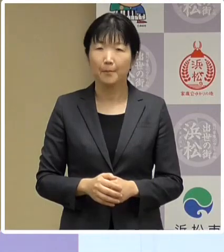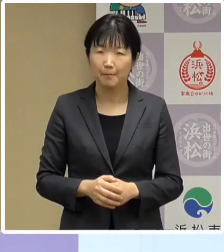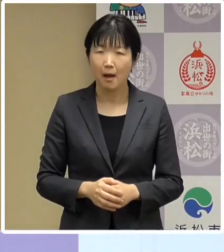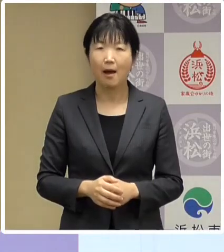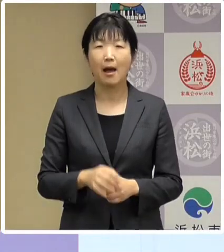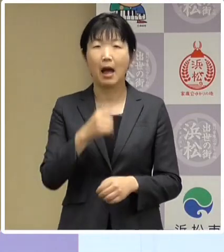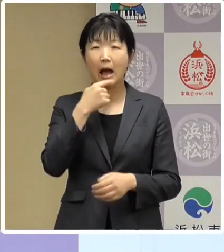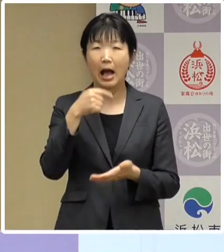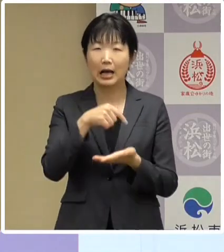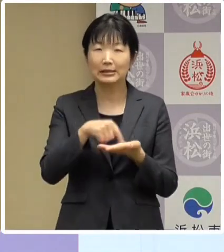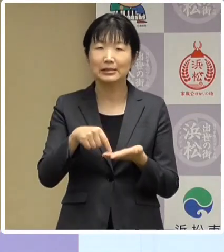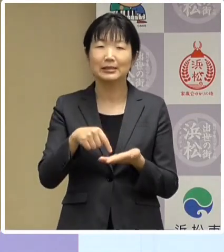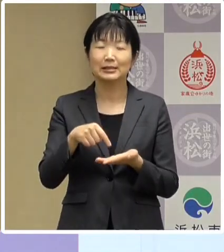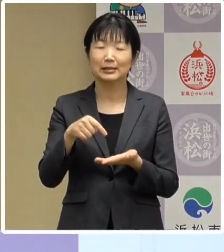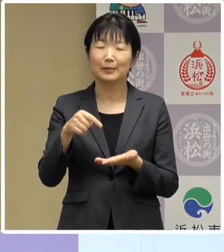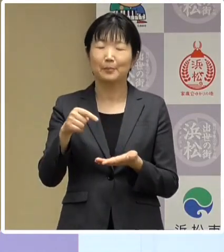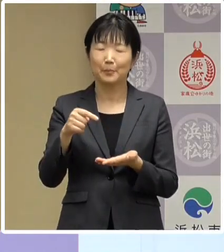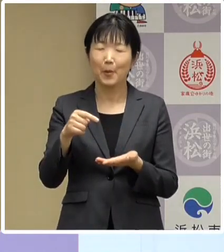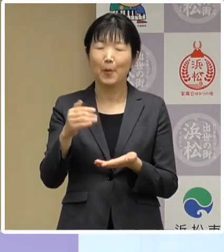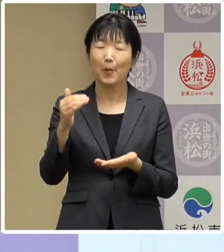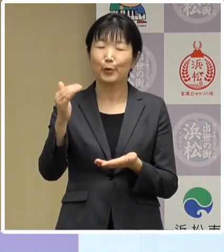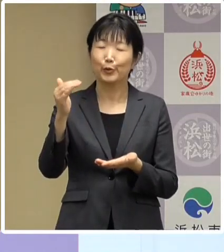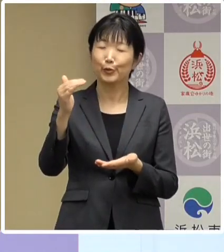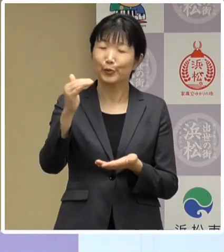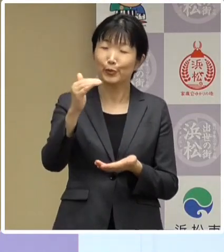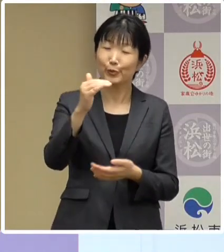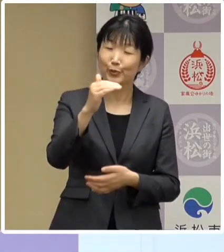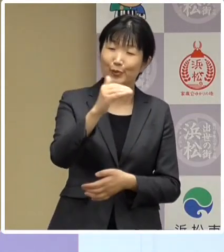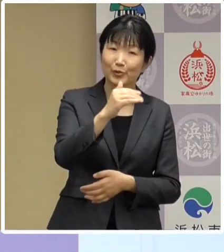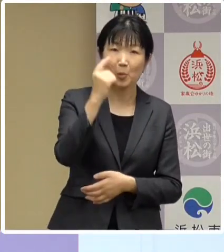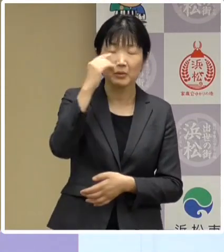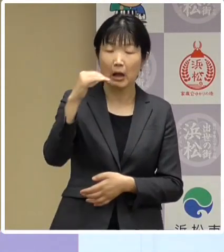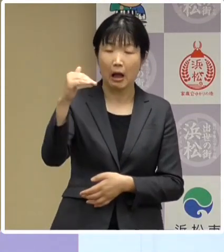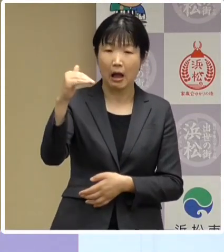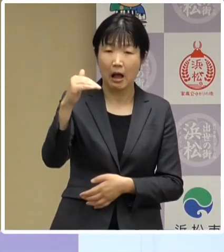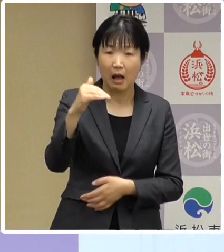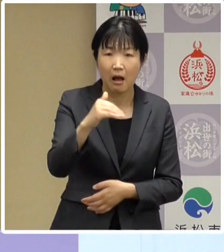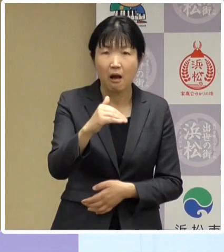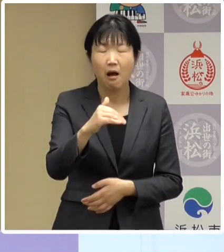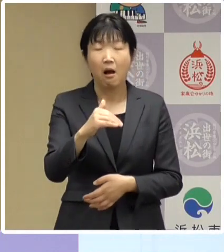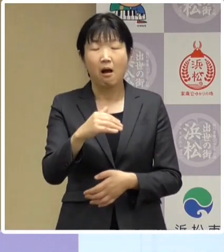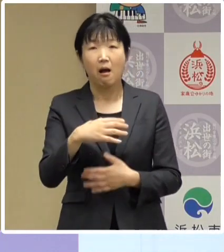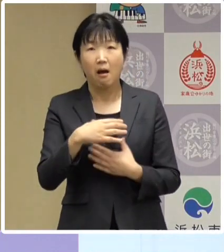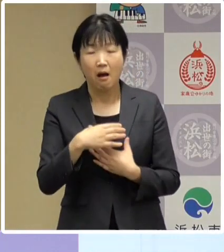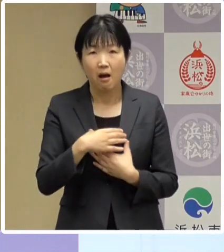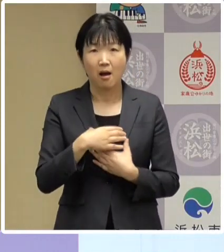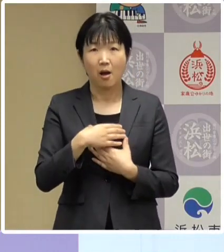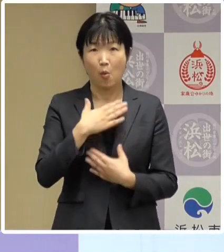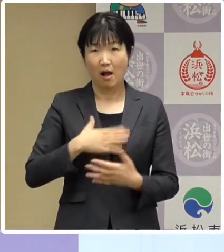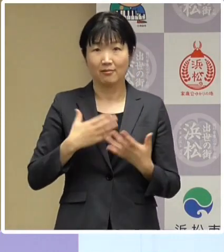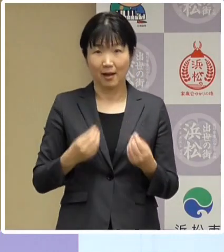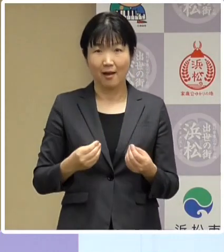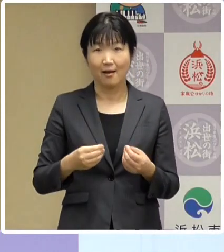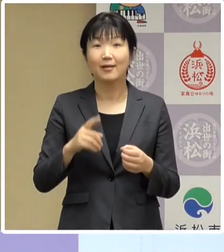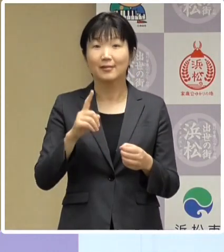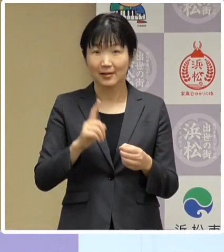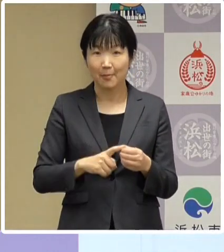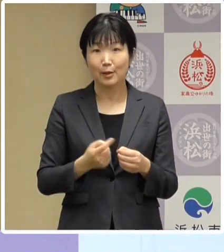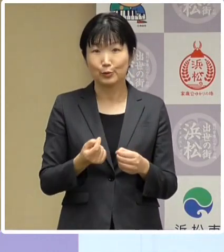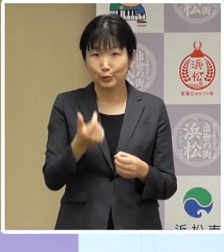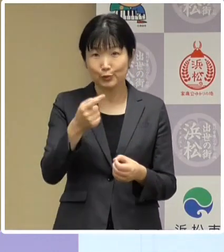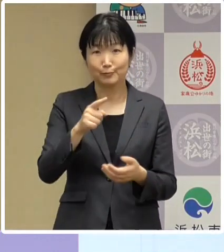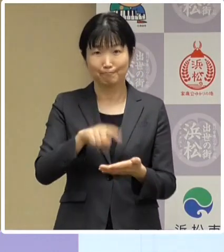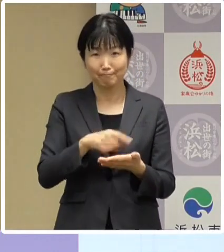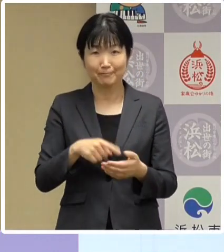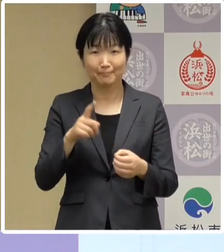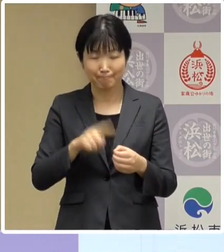りいいと思ってたんですけども、それ以上にですねかなり経営状況が中が進んでいるということが判明したということで